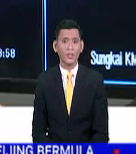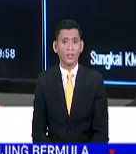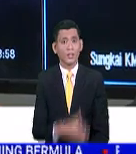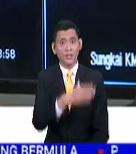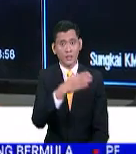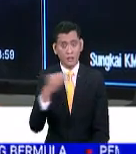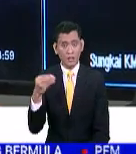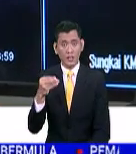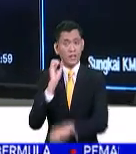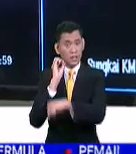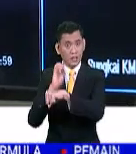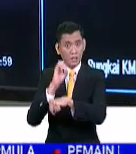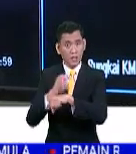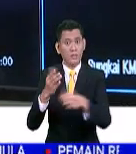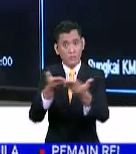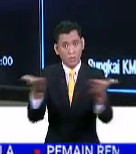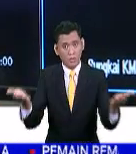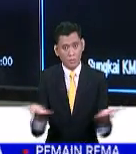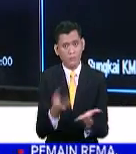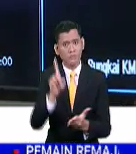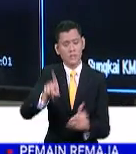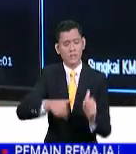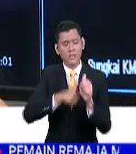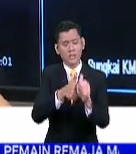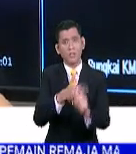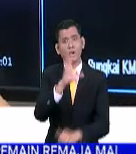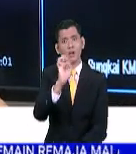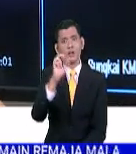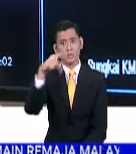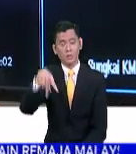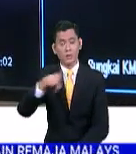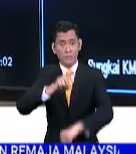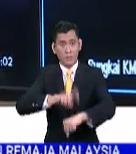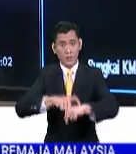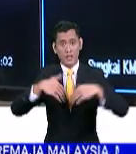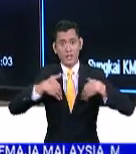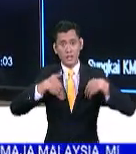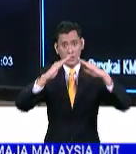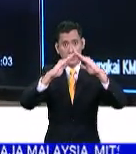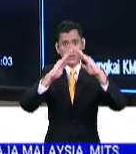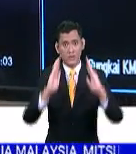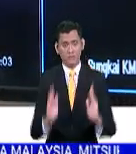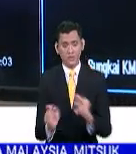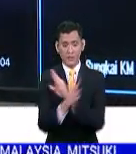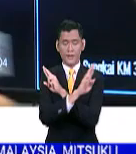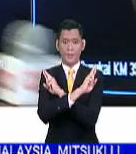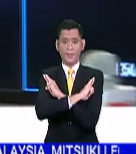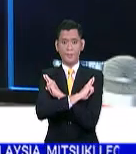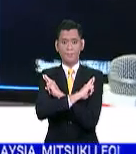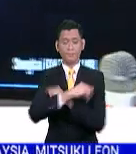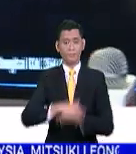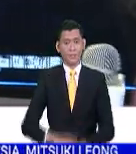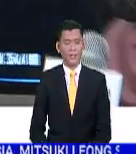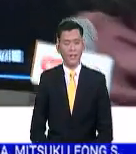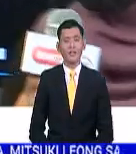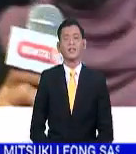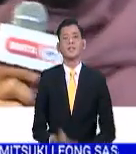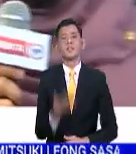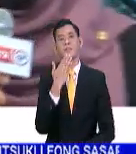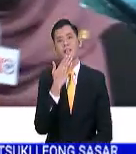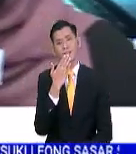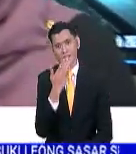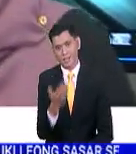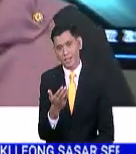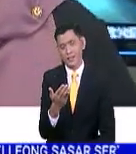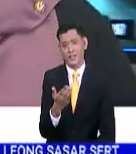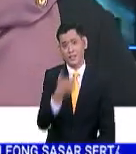diminta juga kepada pengguna-pengguna untuk mematuhi SOP-SOP ketika berada di kawasan rehat dan rawat. Baik, sekali lagi terima kasih kepada Encik